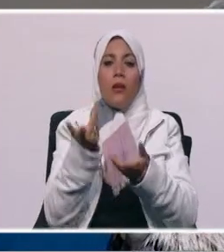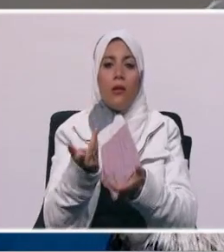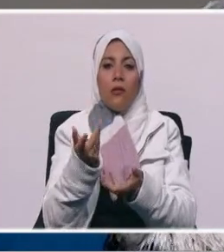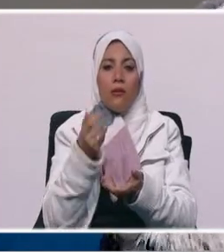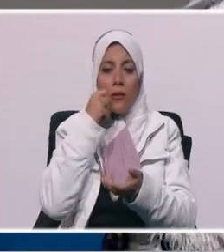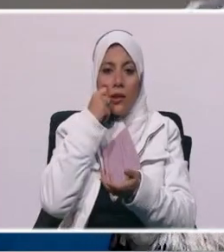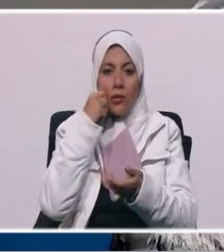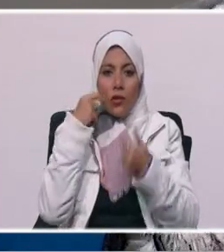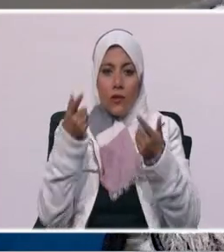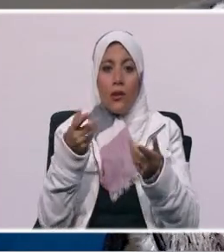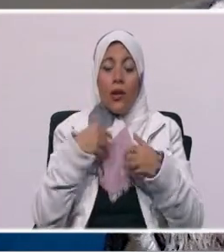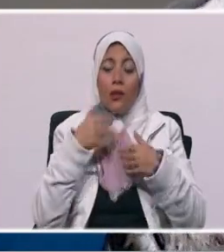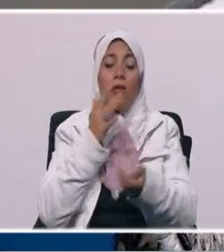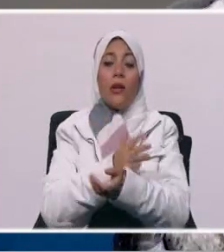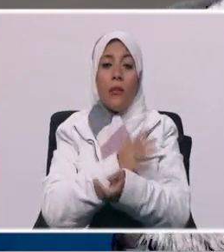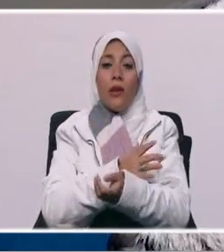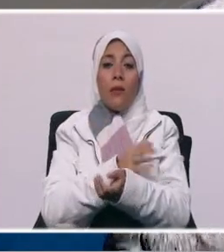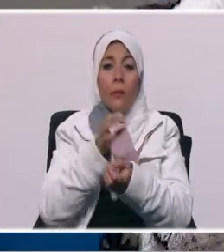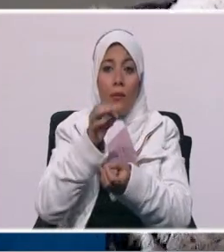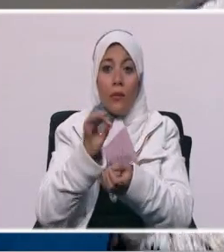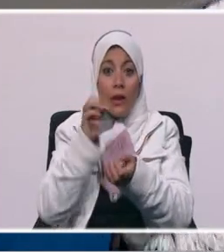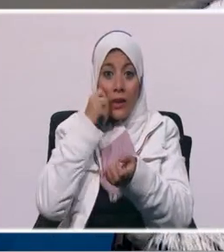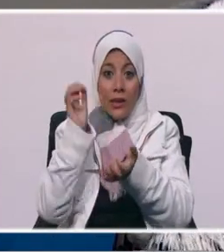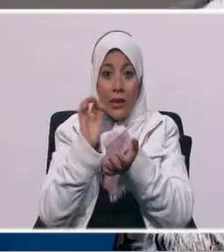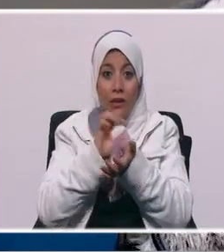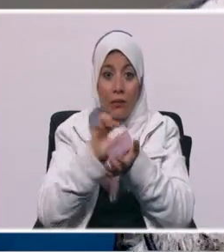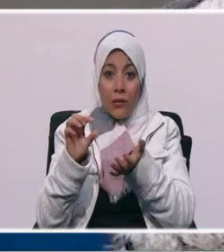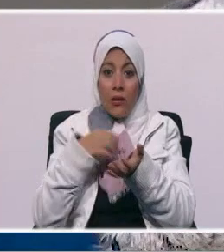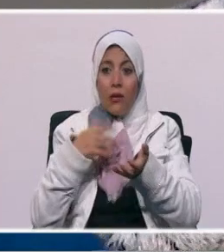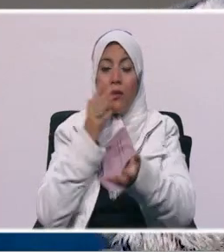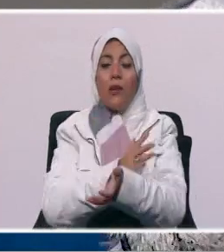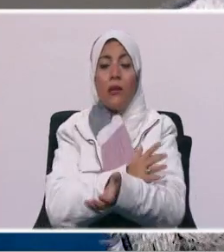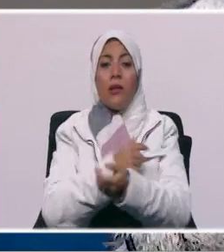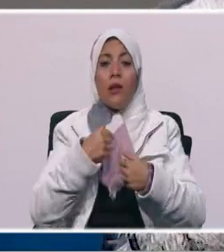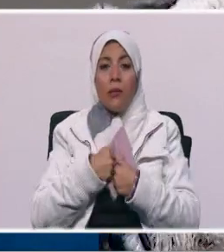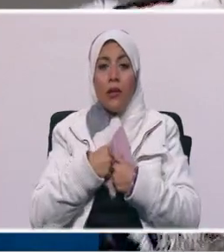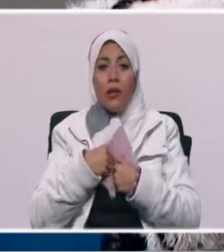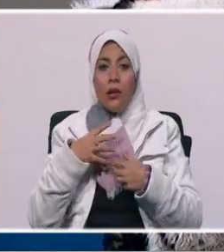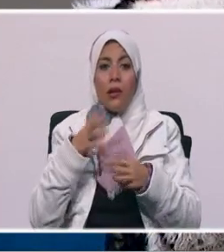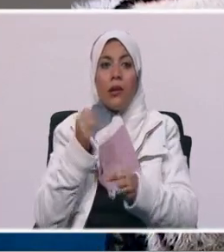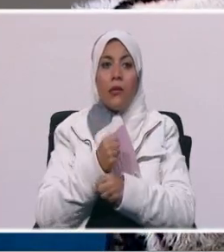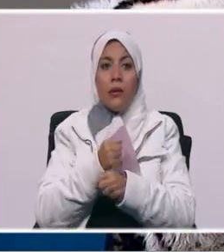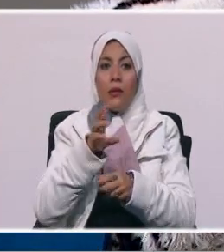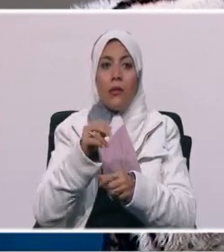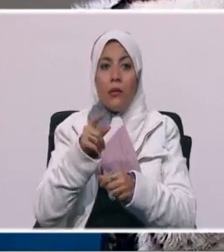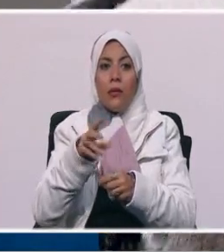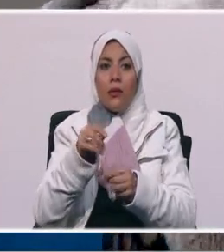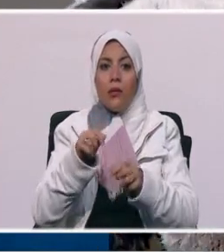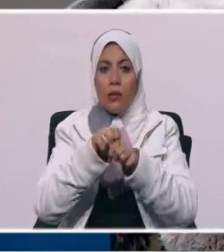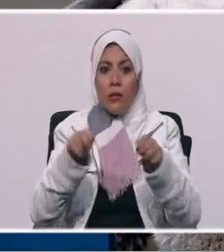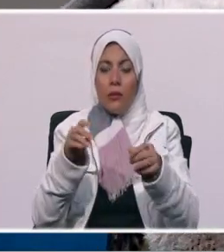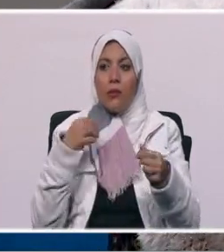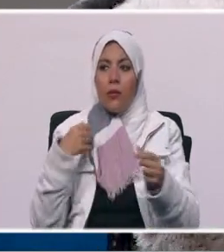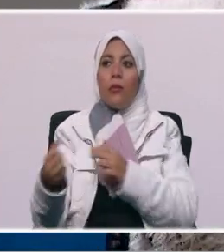الوقت مش قادرة على حاجة تتكتب غلط في حق صحتي اللي هي مصدر